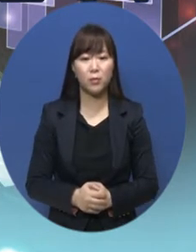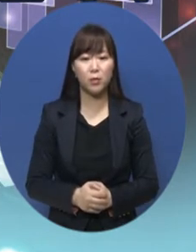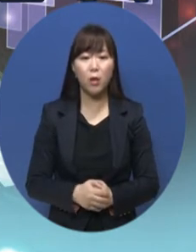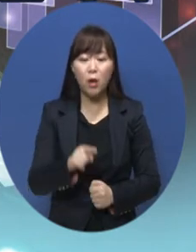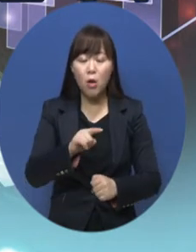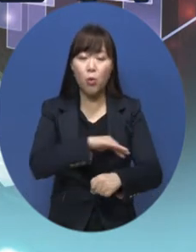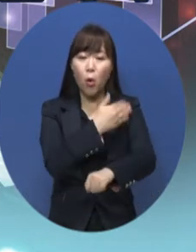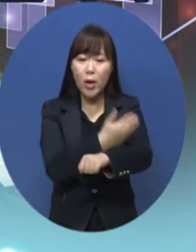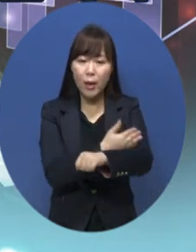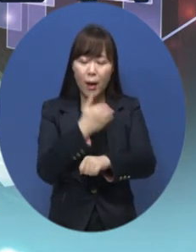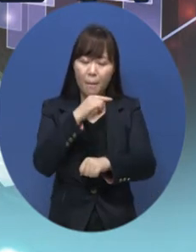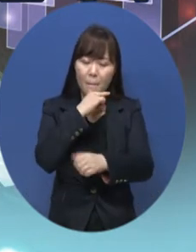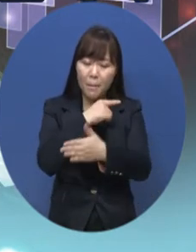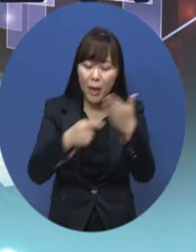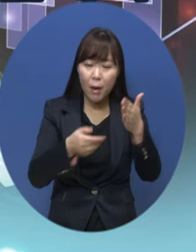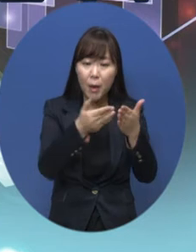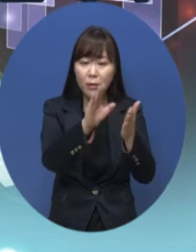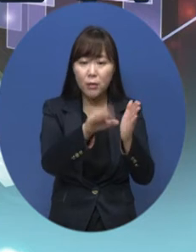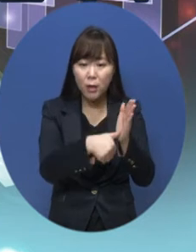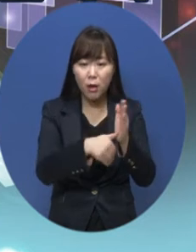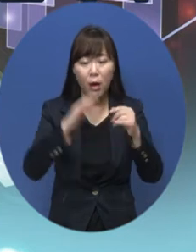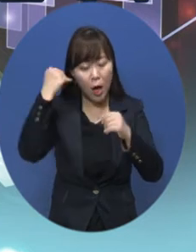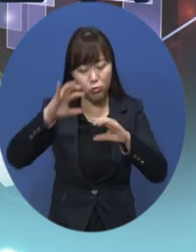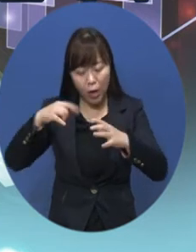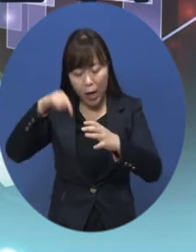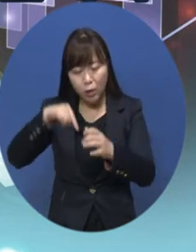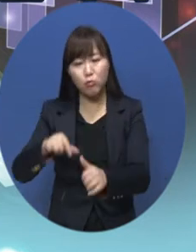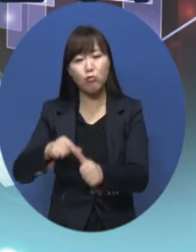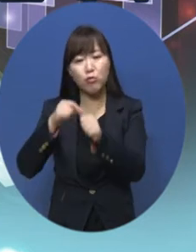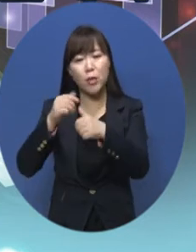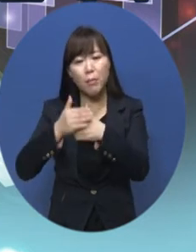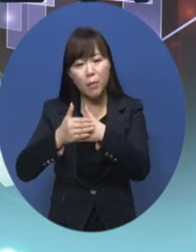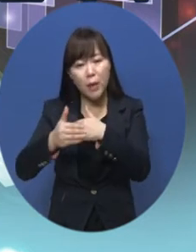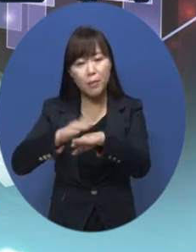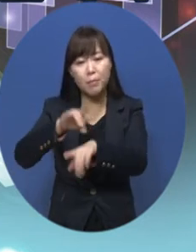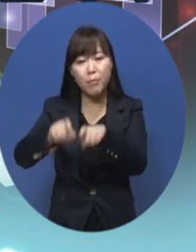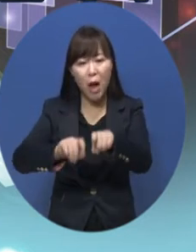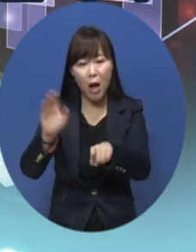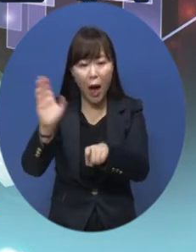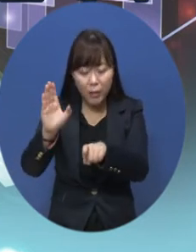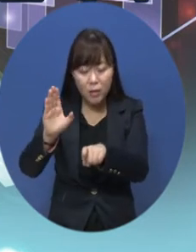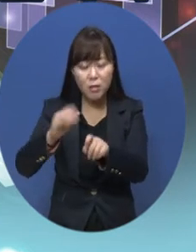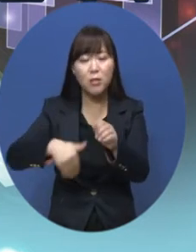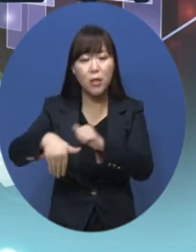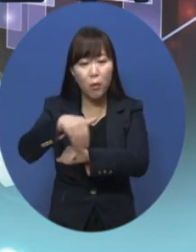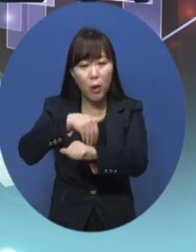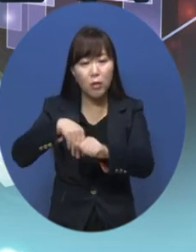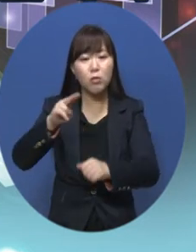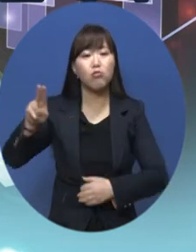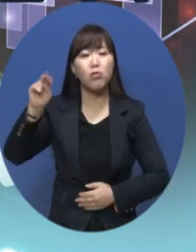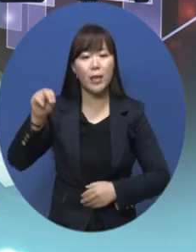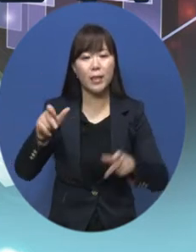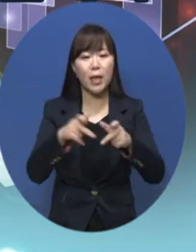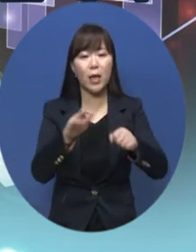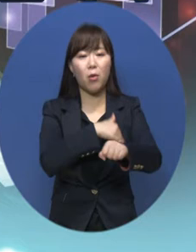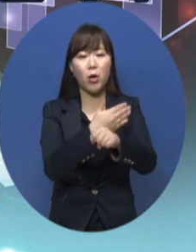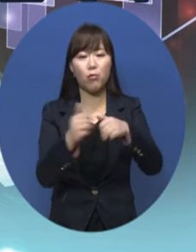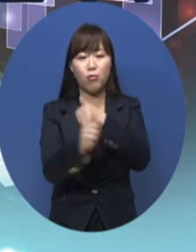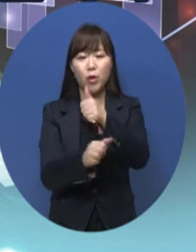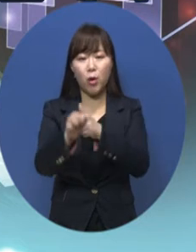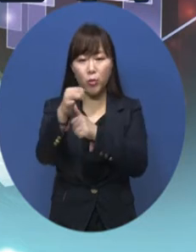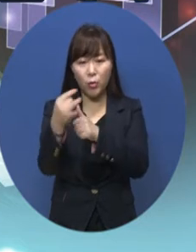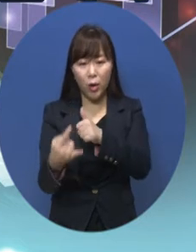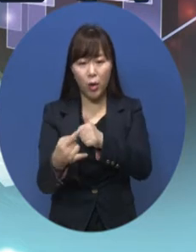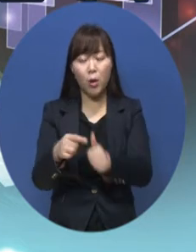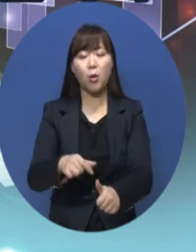선택의정서는 권리가 침해됐을 때 국내에서 구제 절차가 이행되지 않았을 경우 유엔